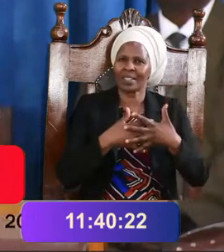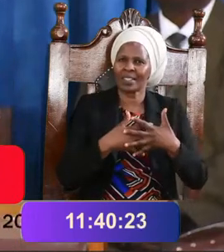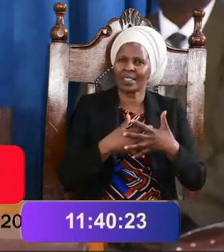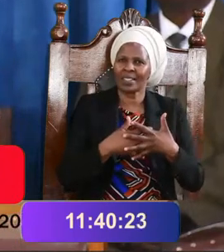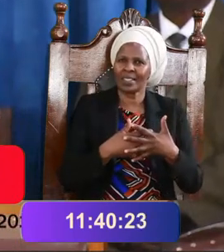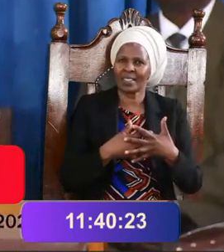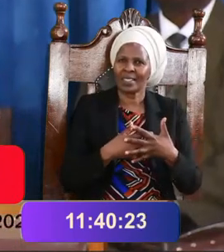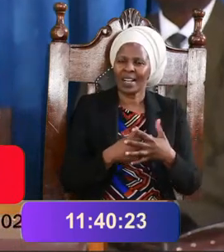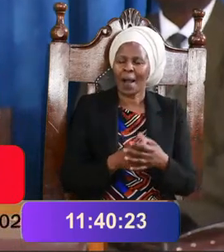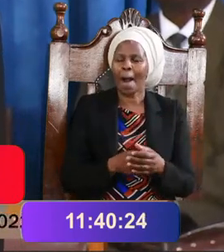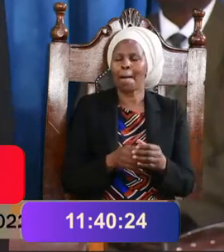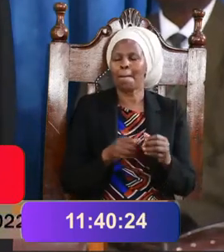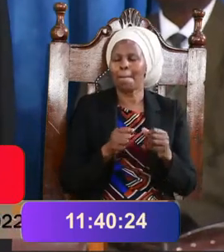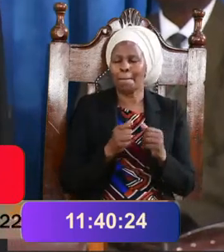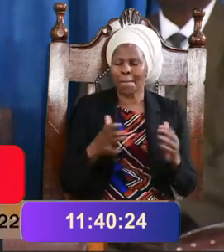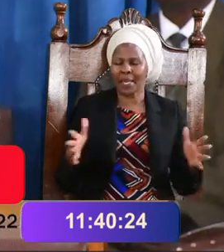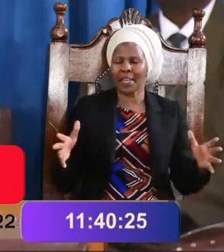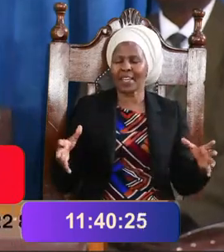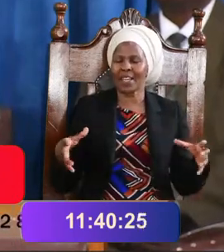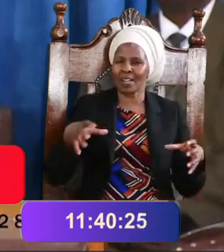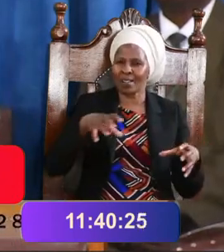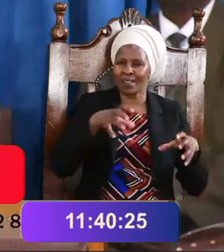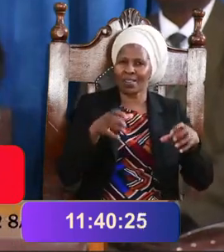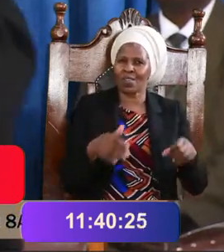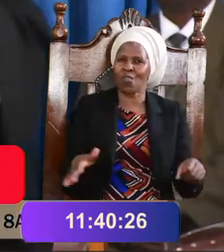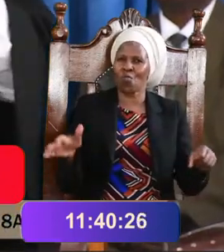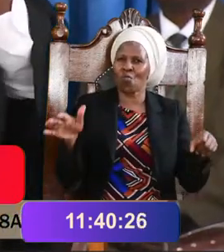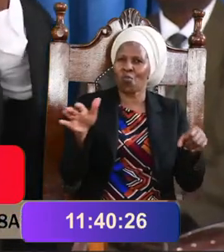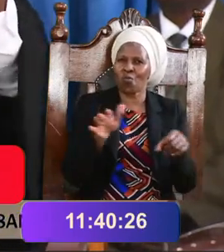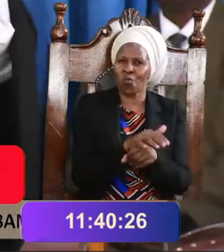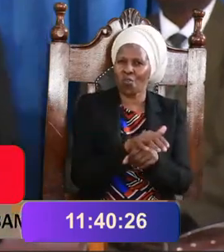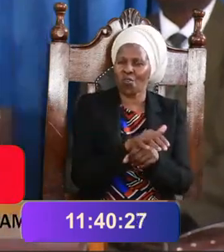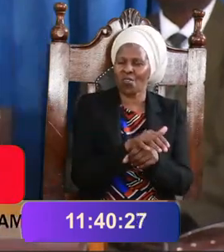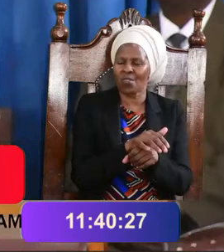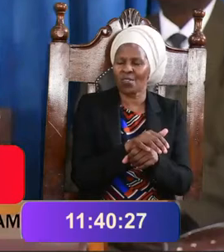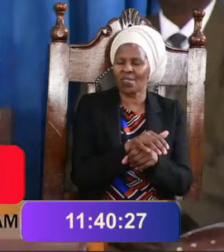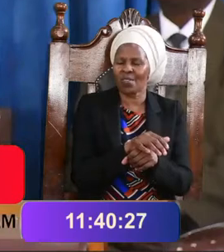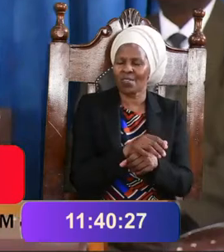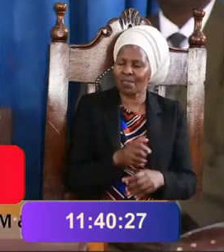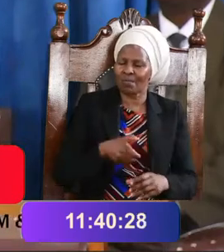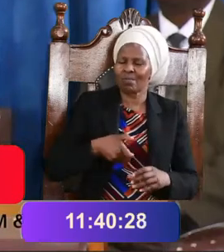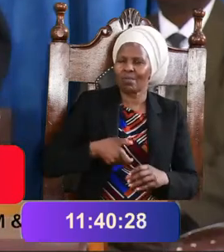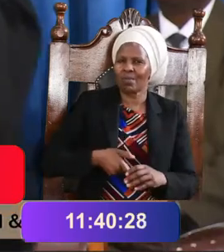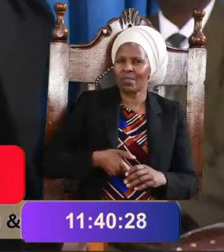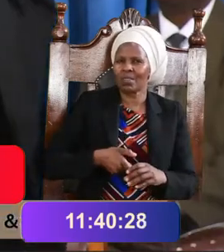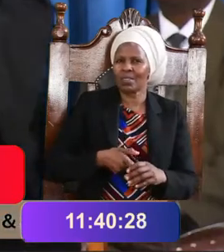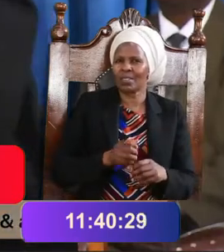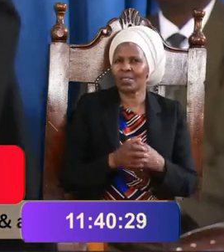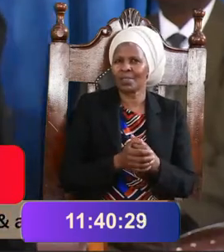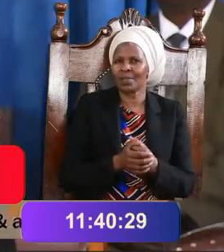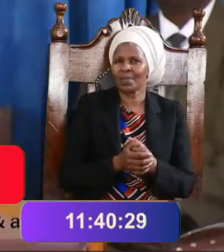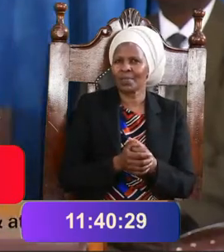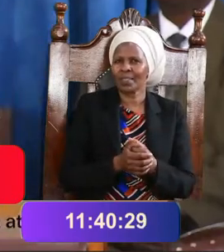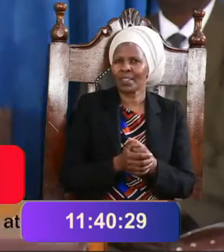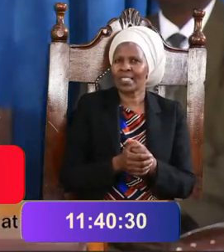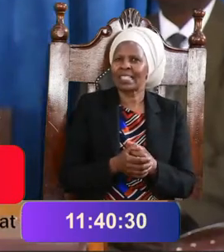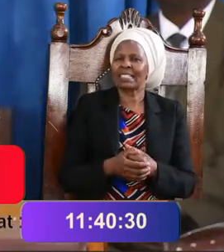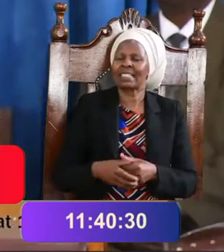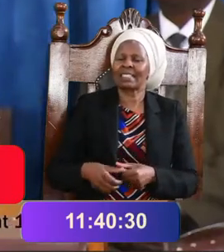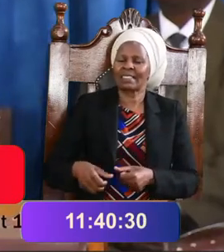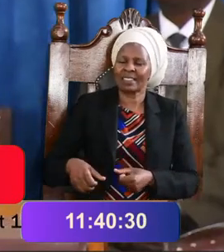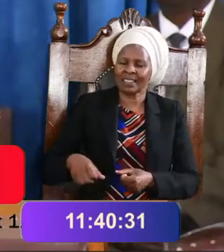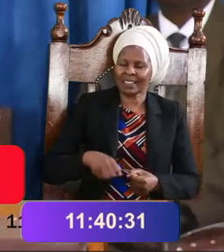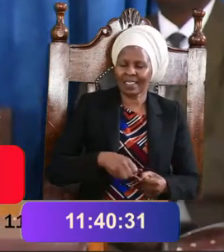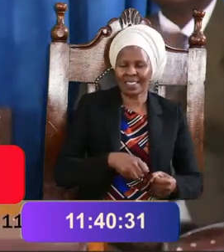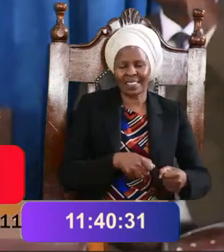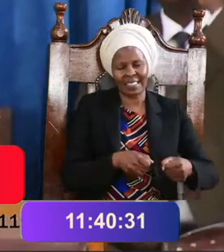truck kubwa, tanka imejaa mafuta, and it looks like ile ni zile mpya, huh? And it inapinduka, inaingia katika